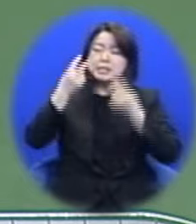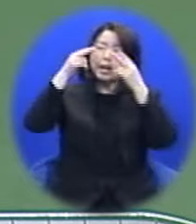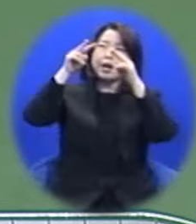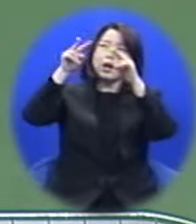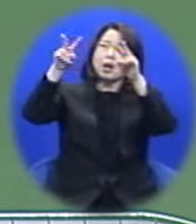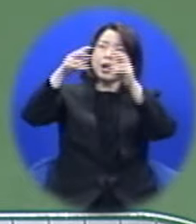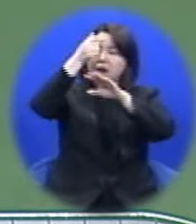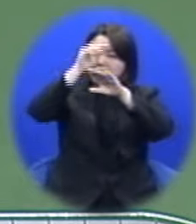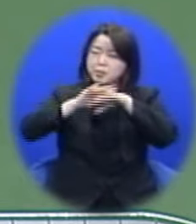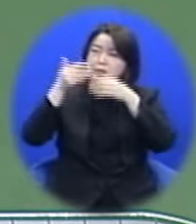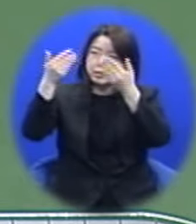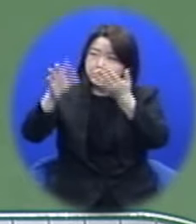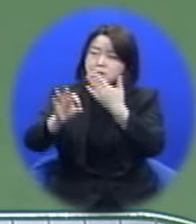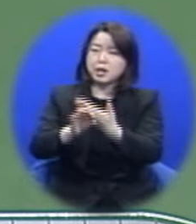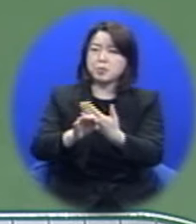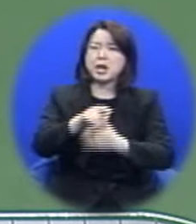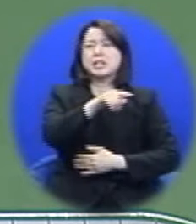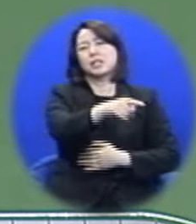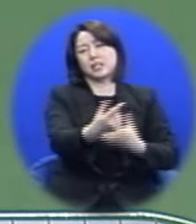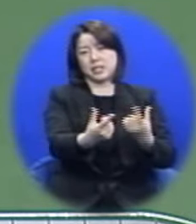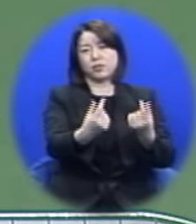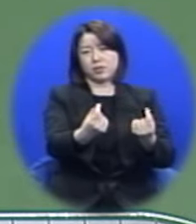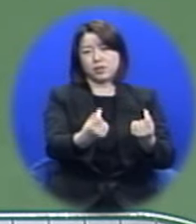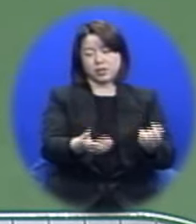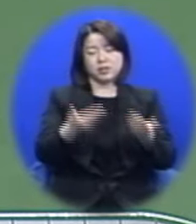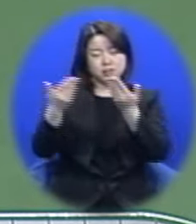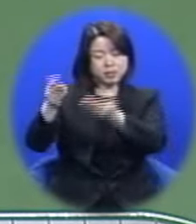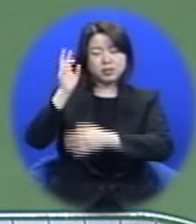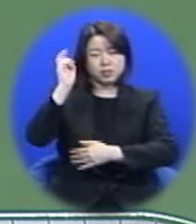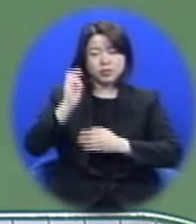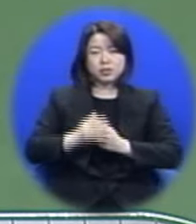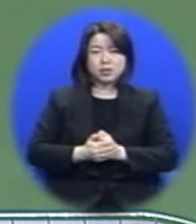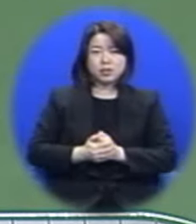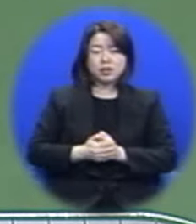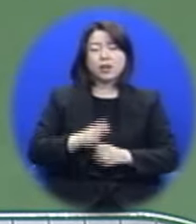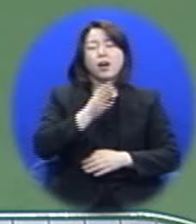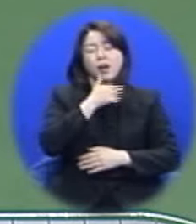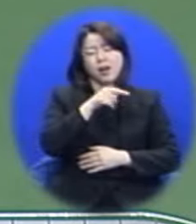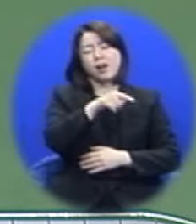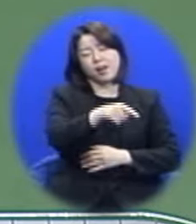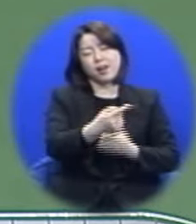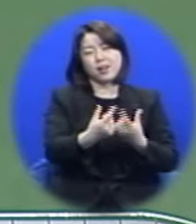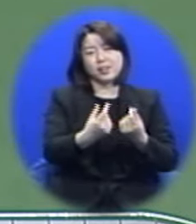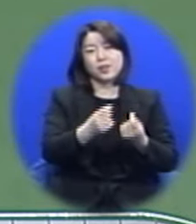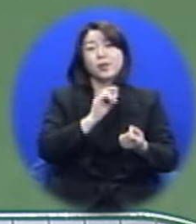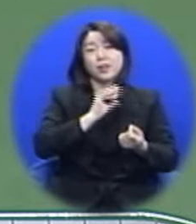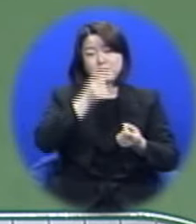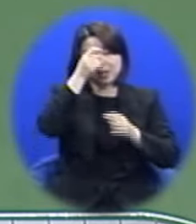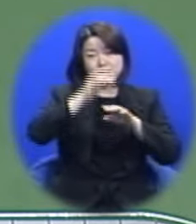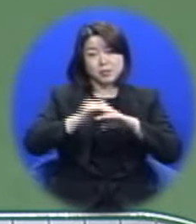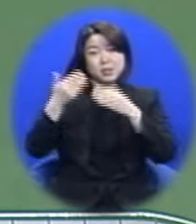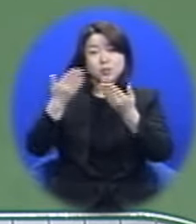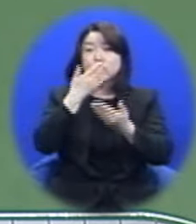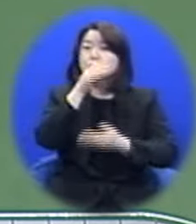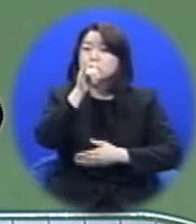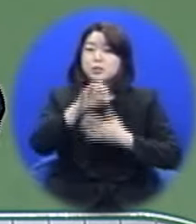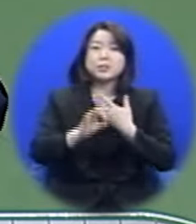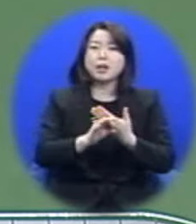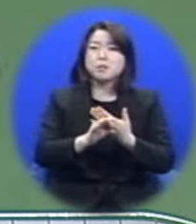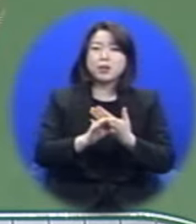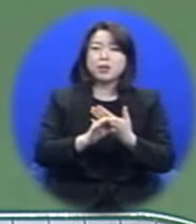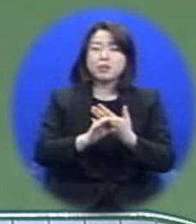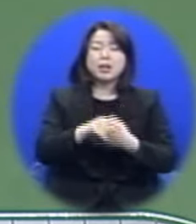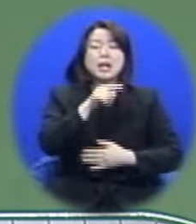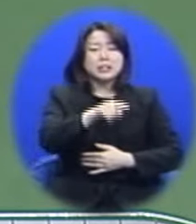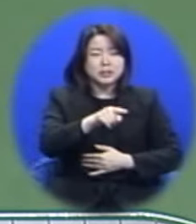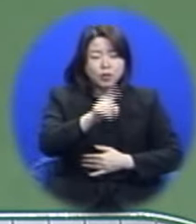드린다면 이렇게 예배하는 거지. 아, 그래, 이렇게만 예배 드릴 수 있다면 그러면 예배만으로